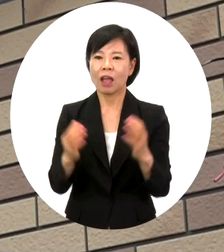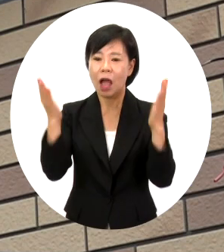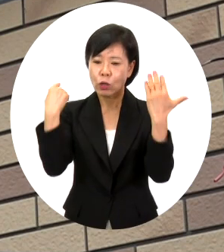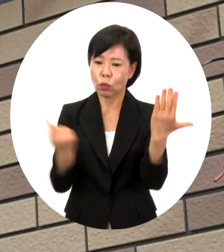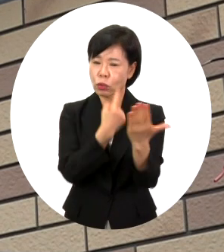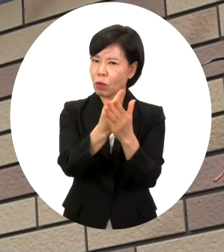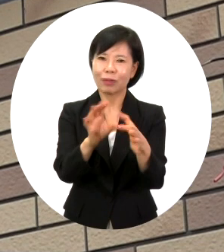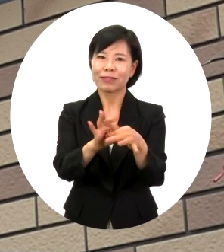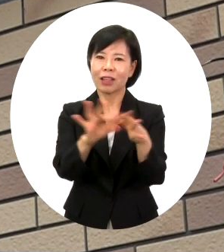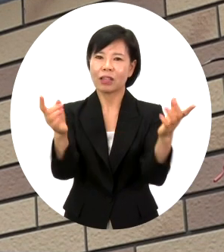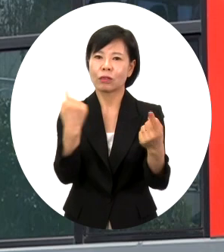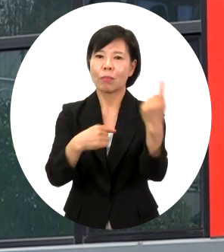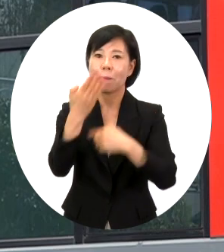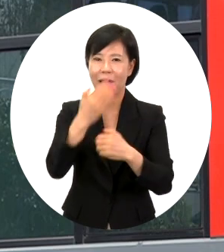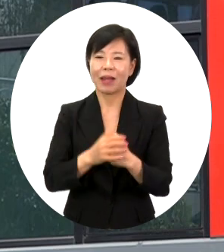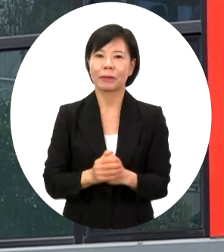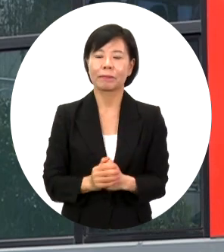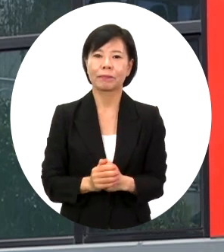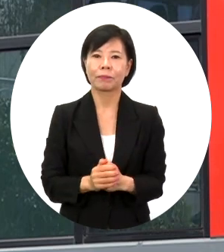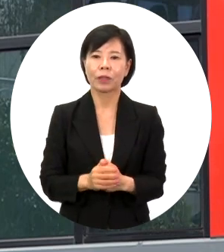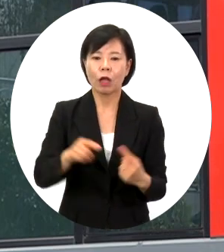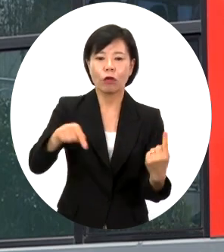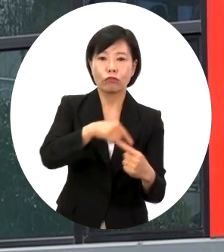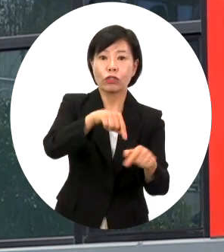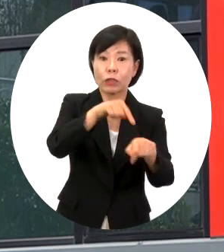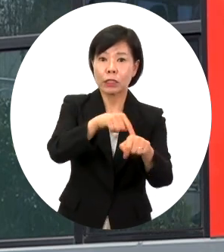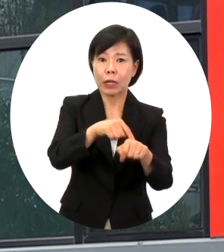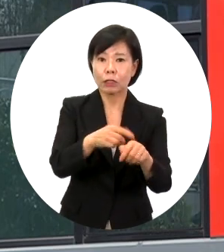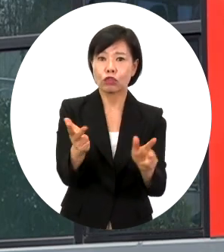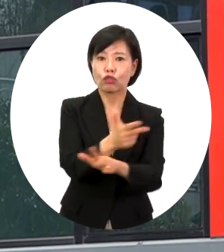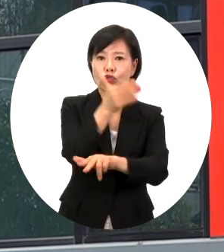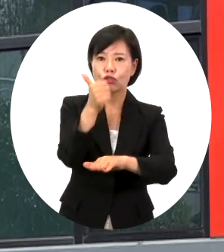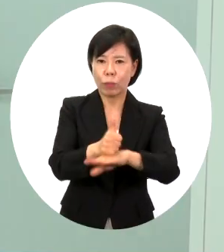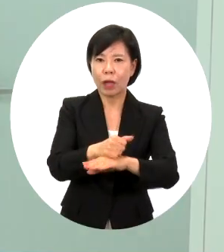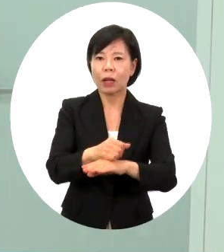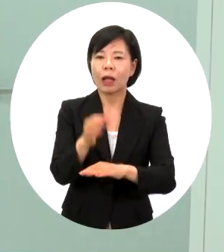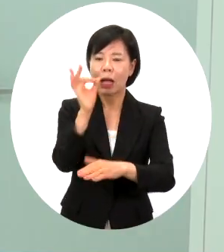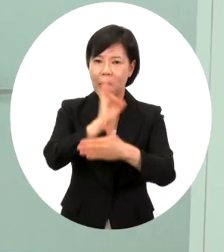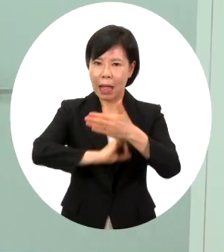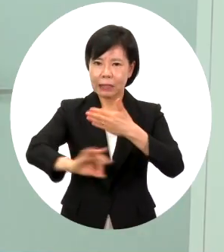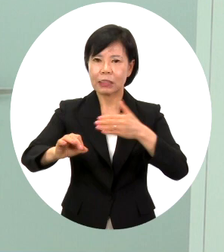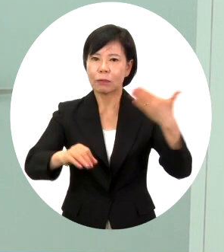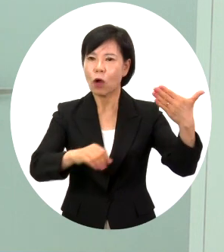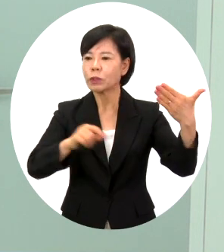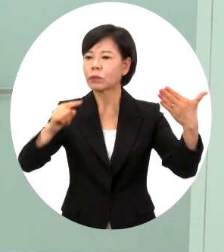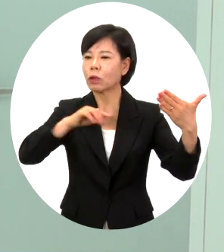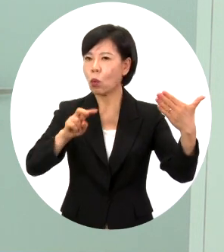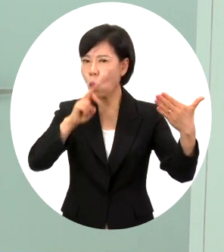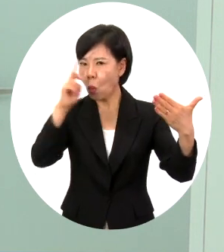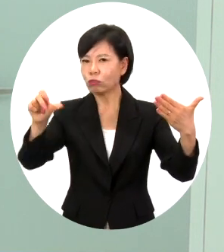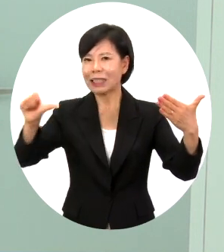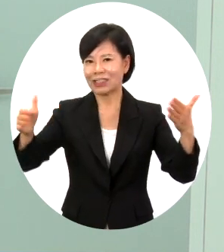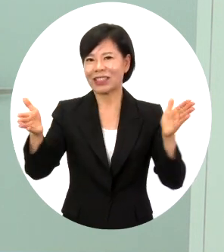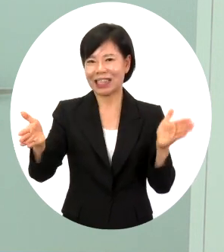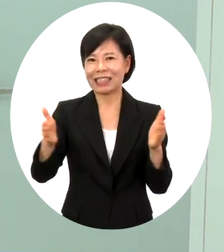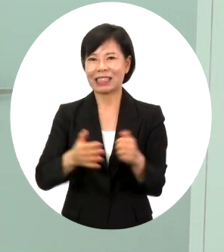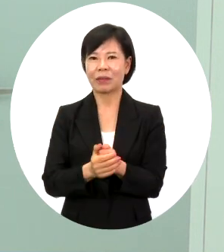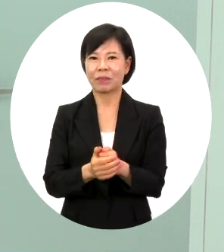소속 학교와 상관없이 신청할 수 있는데요. 운영 시간은 주말 오전 9시부터 오후